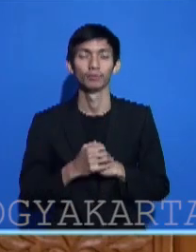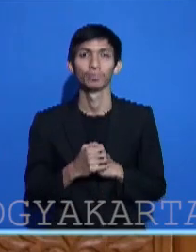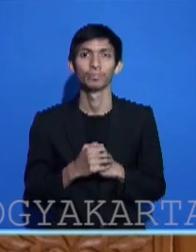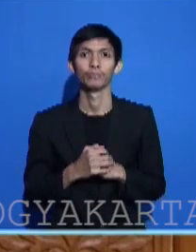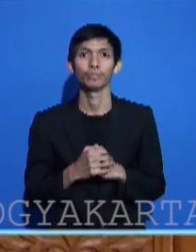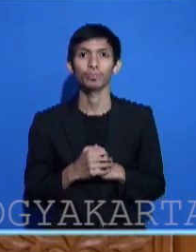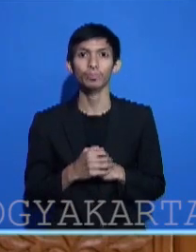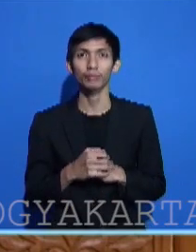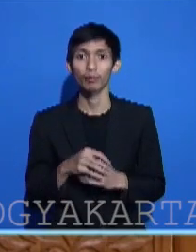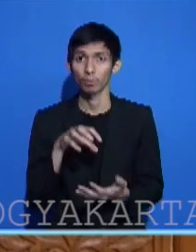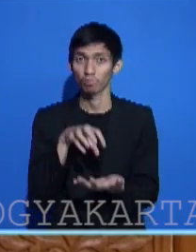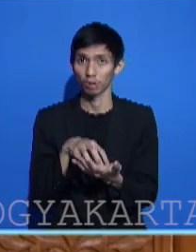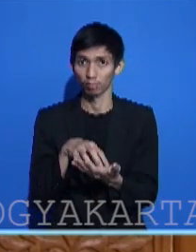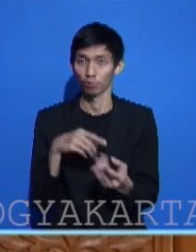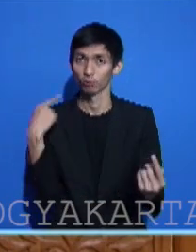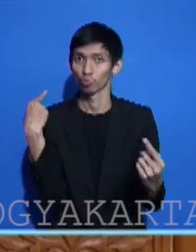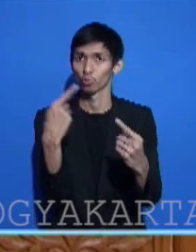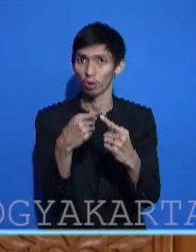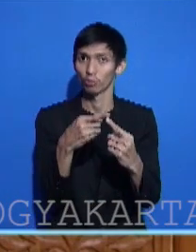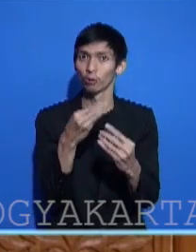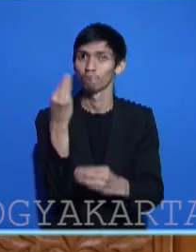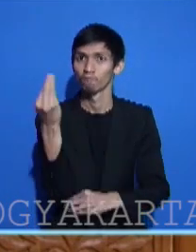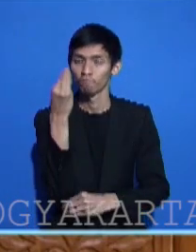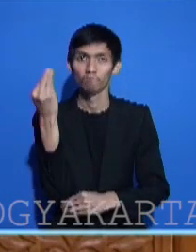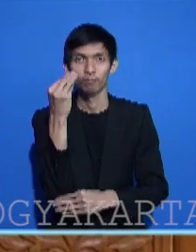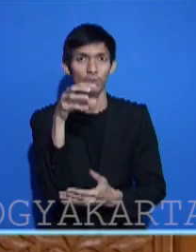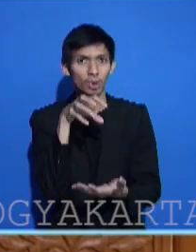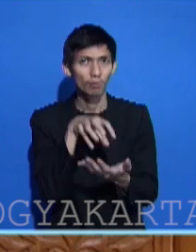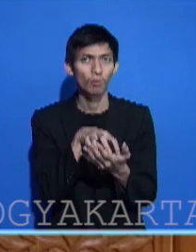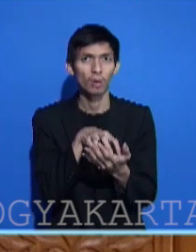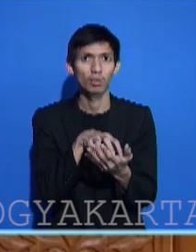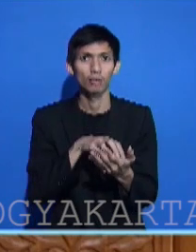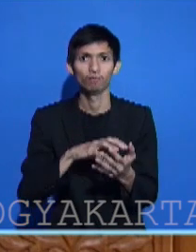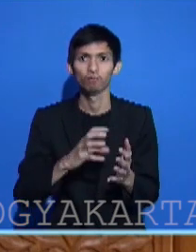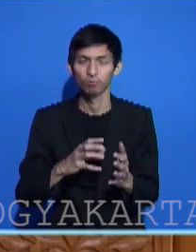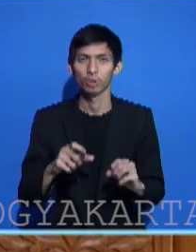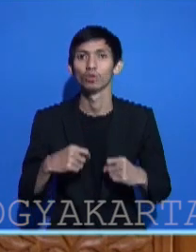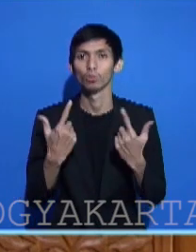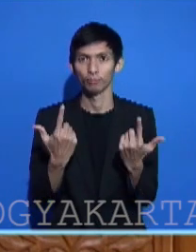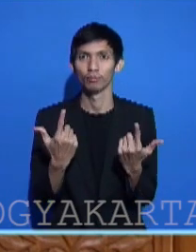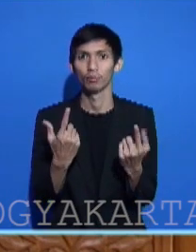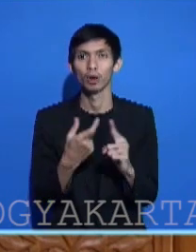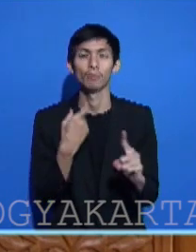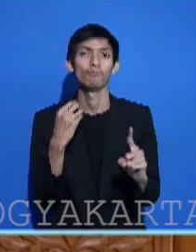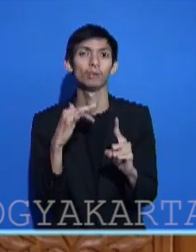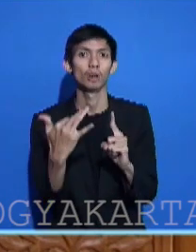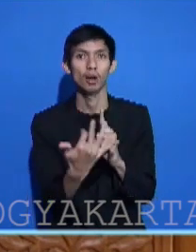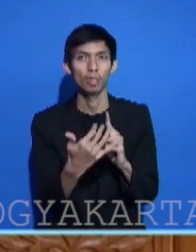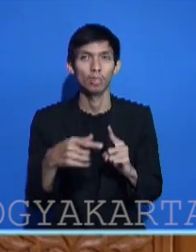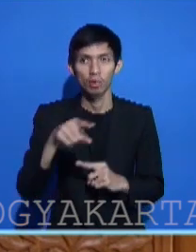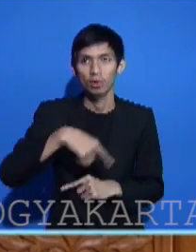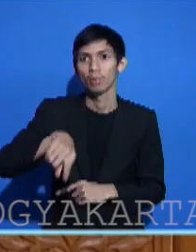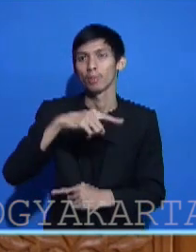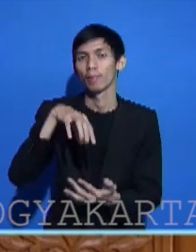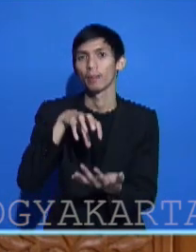Para pemirsa, papan wisata menciptakan papan ingkang dados Sumbering Wulu Wetu menggaing warga sak kiwa tengenipun. Ing papan